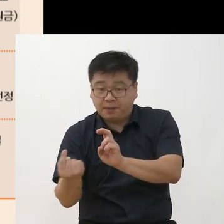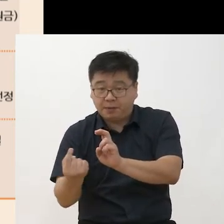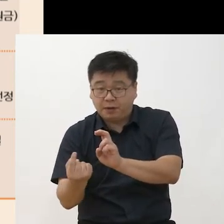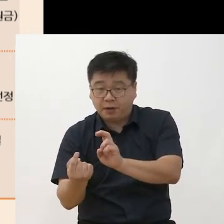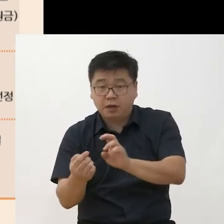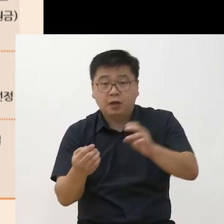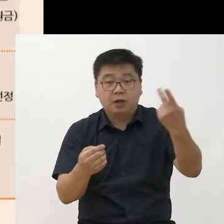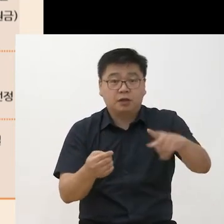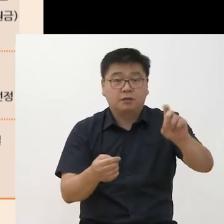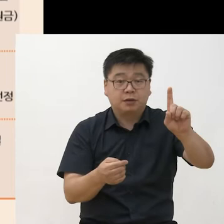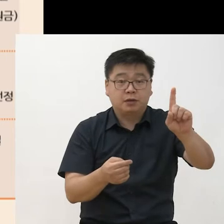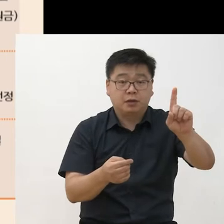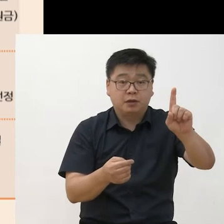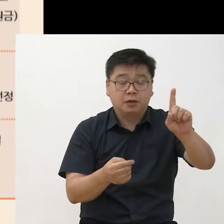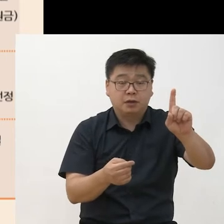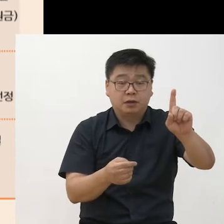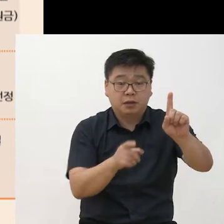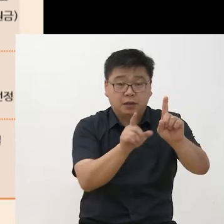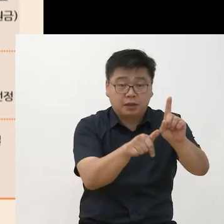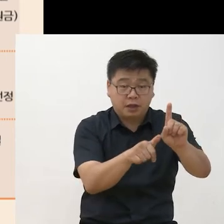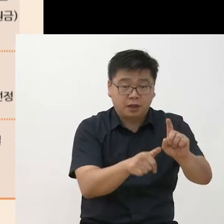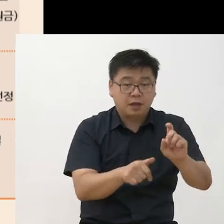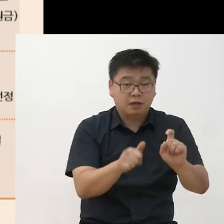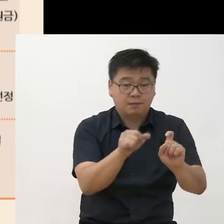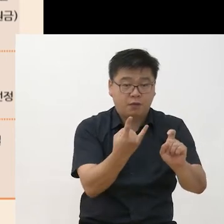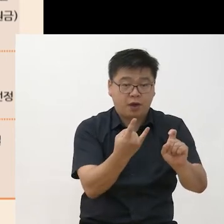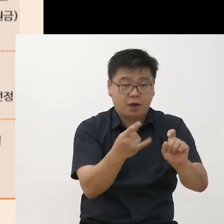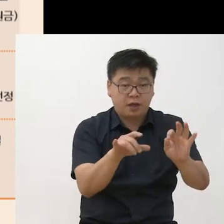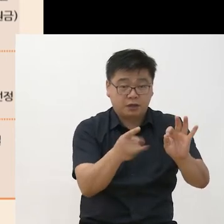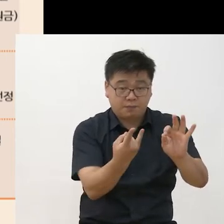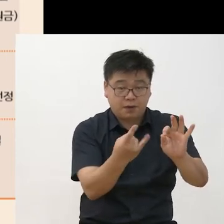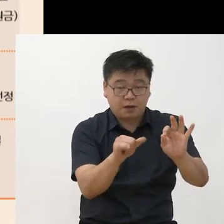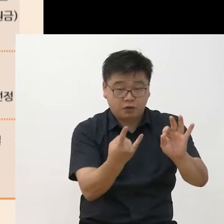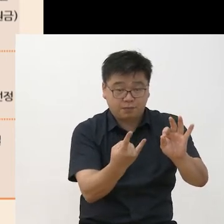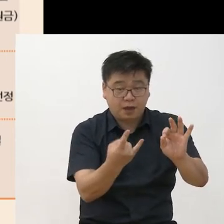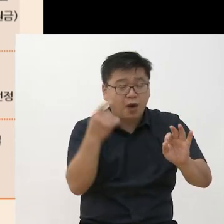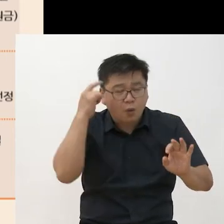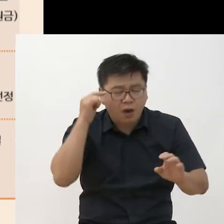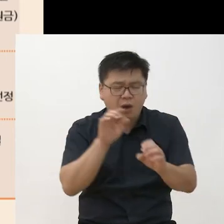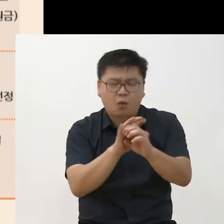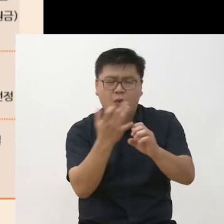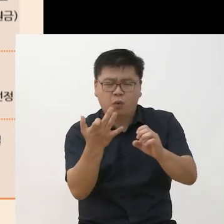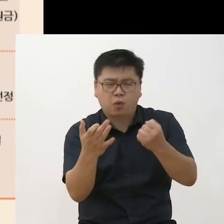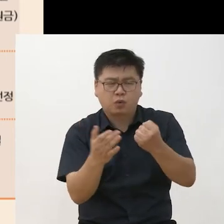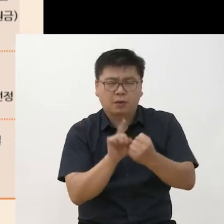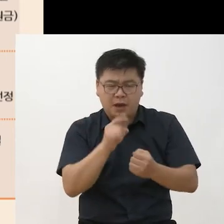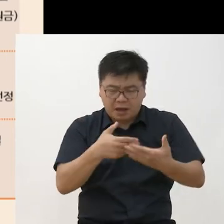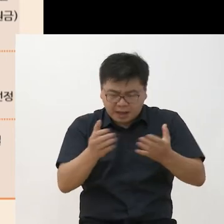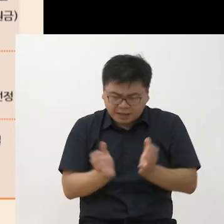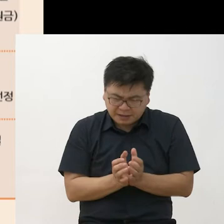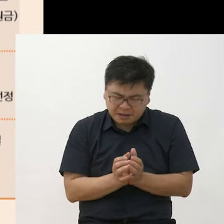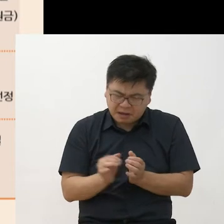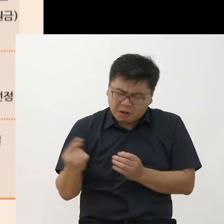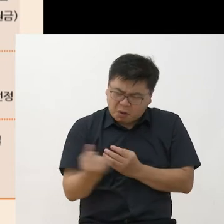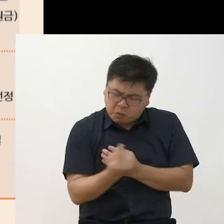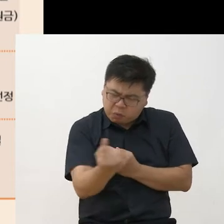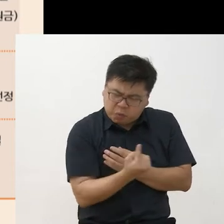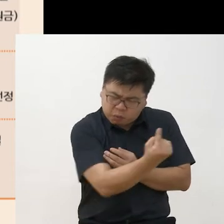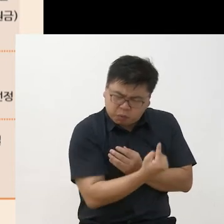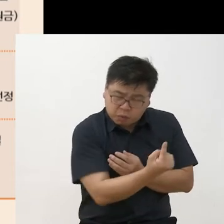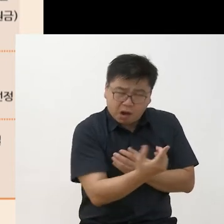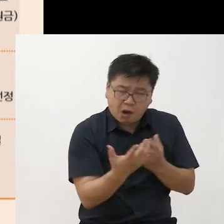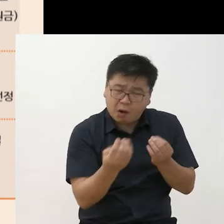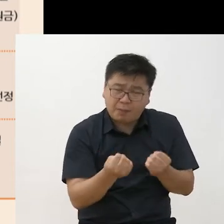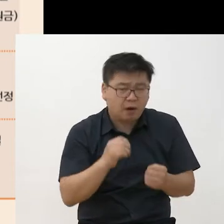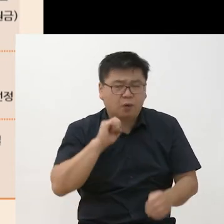2021년도에는 10회로 조정을 하게 됩니다. 코로나19 등으로 하나의 단체가 많은 회차를 수행하는 데